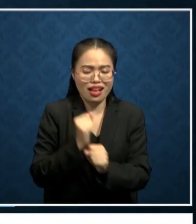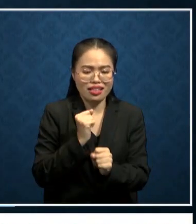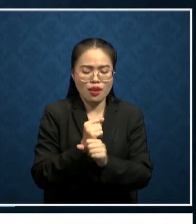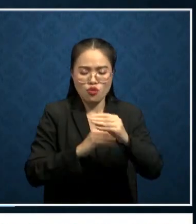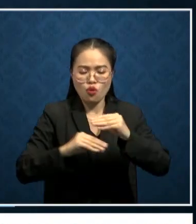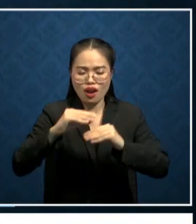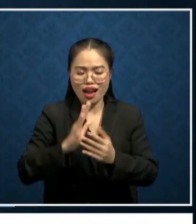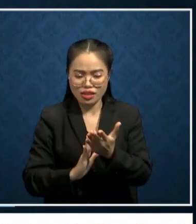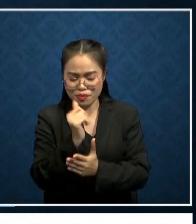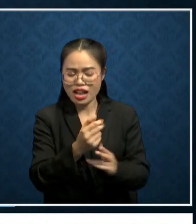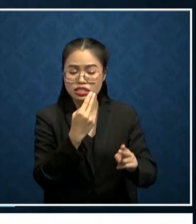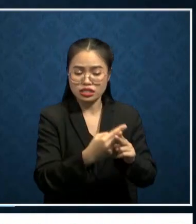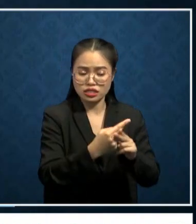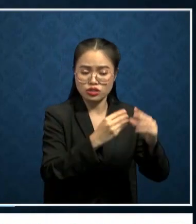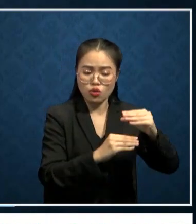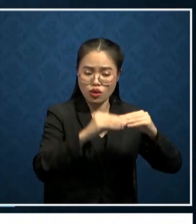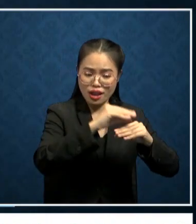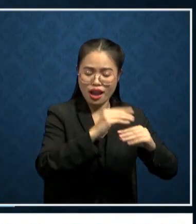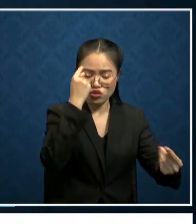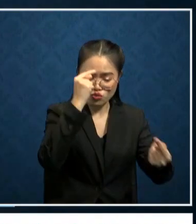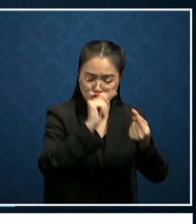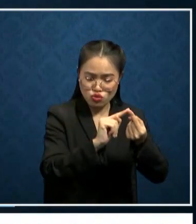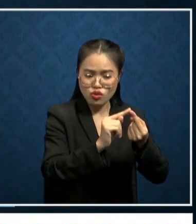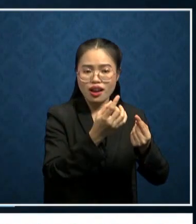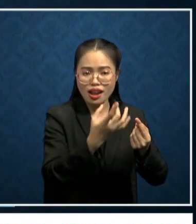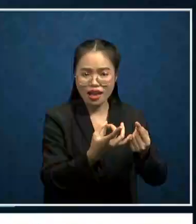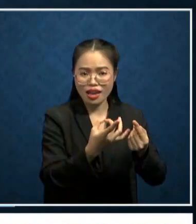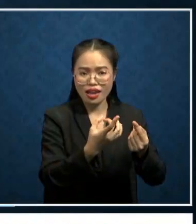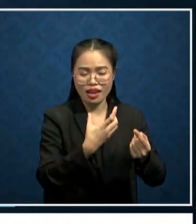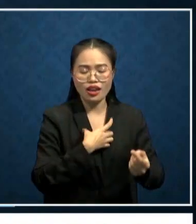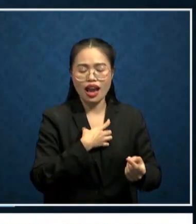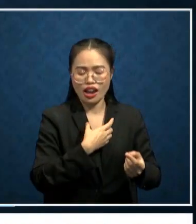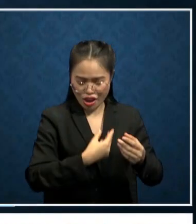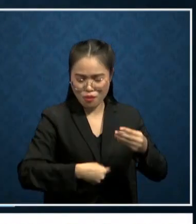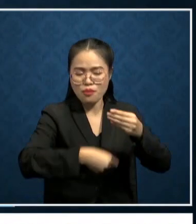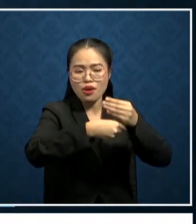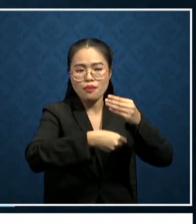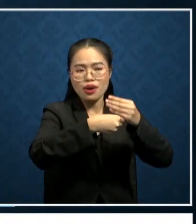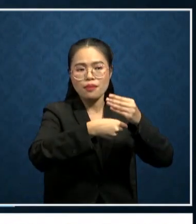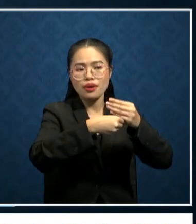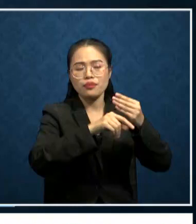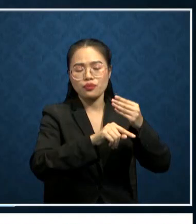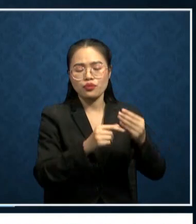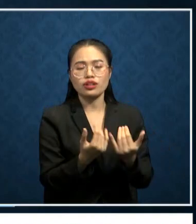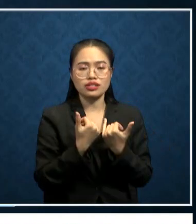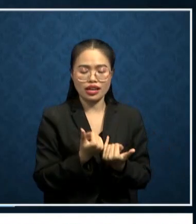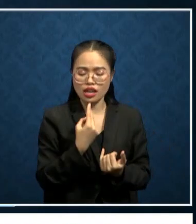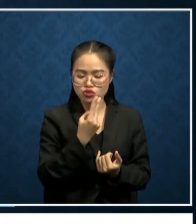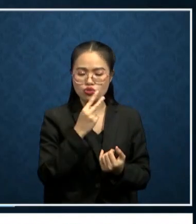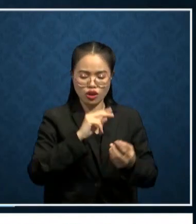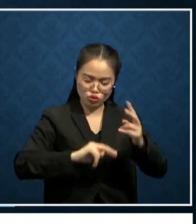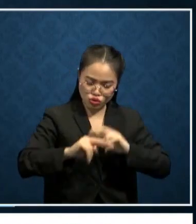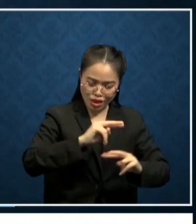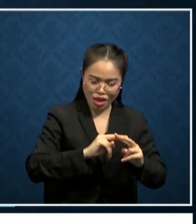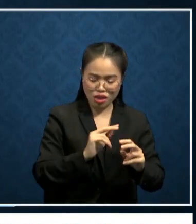อนุมัตินะครับชื่อโครงการผู้ผลิตโครงการวัตถุประสงค์เี่ก็คือใส่รายละเอียดไปด้วยนะครับมันก็จะสะท้อนถึงว่าเราได้มีการกำกับดูแล